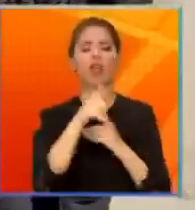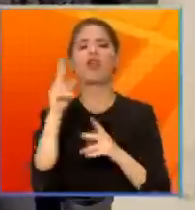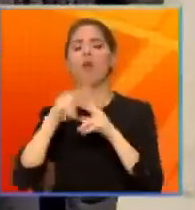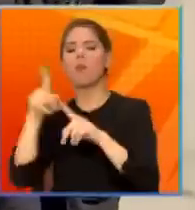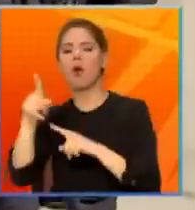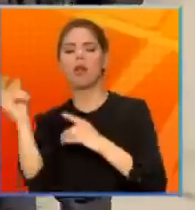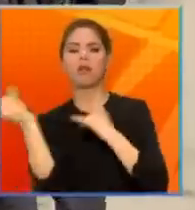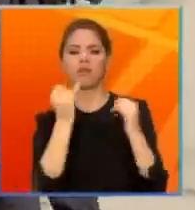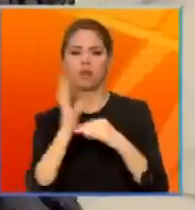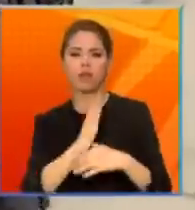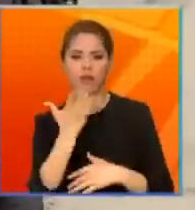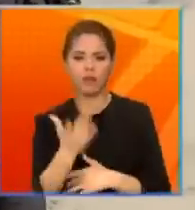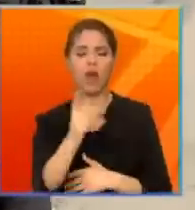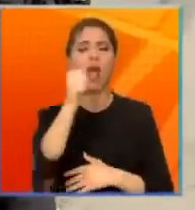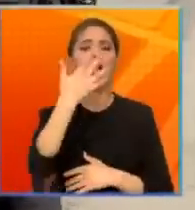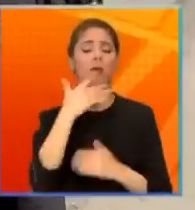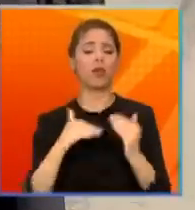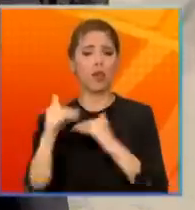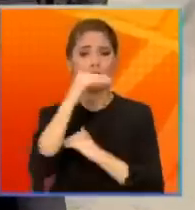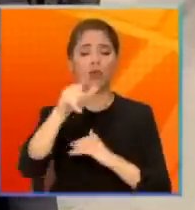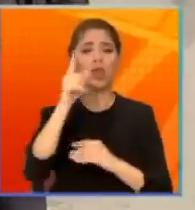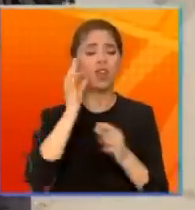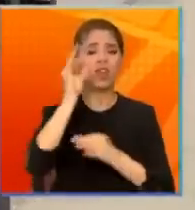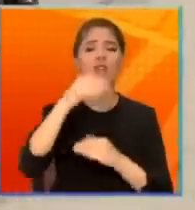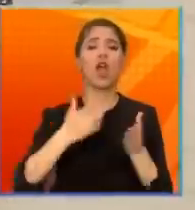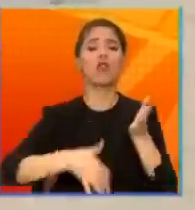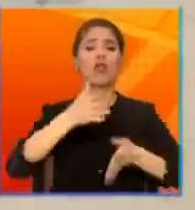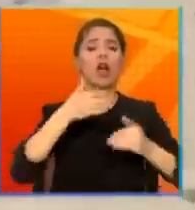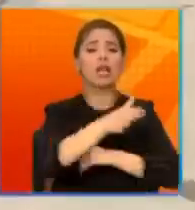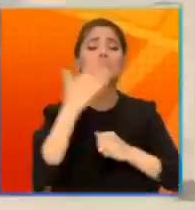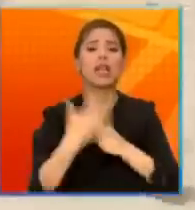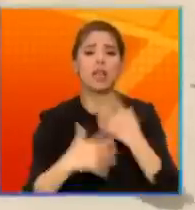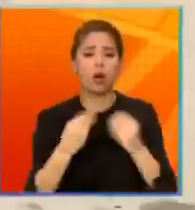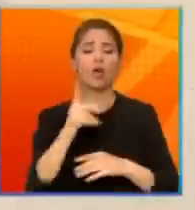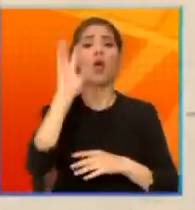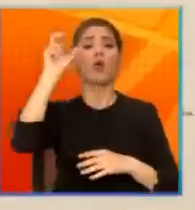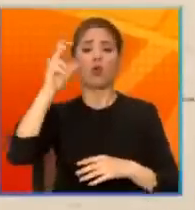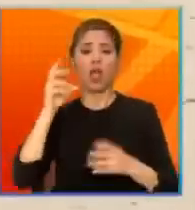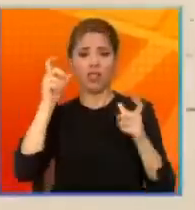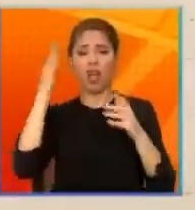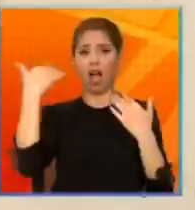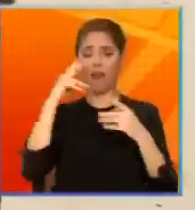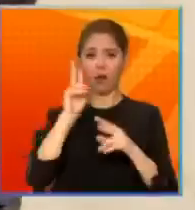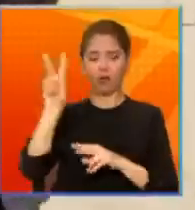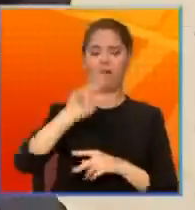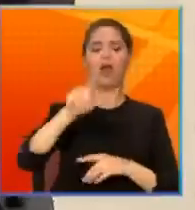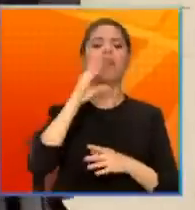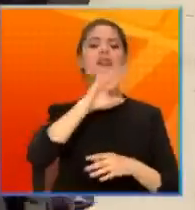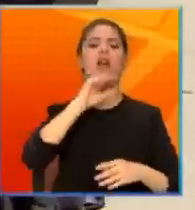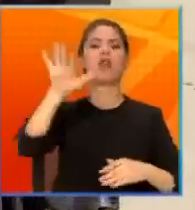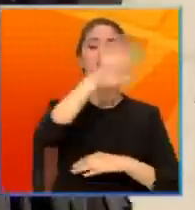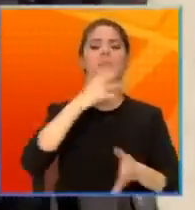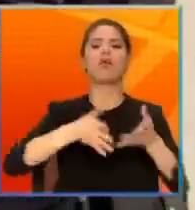yaşanıyor. 65 yaş ve üstü kişilerin sokağa çıkmaları sınırlandırıldı. Ancak güneşli havayı gören yaşlılar dışarıda gezmeye devam